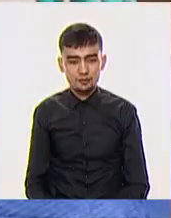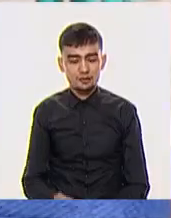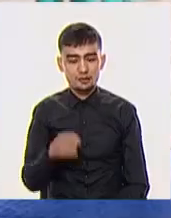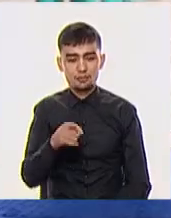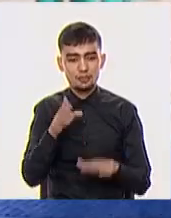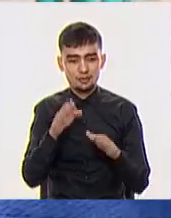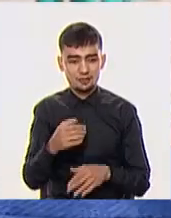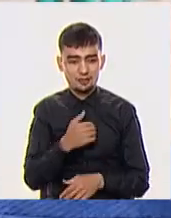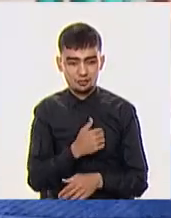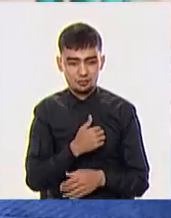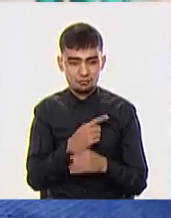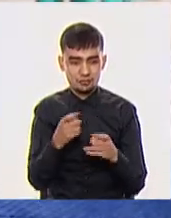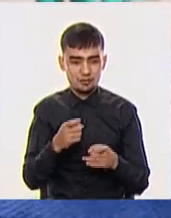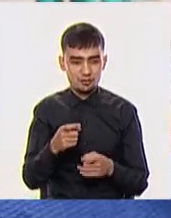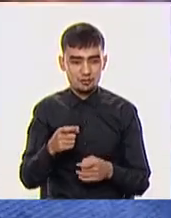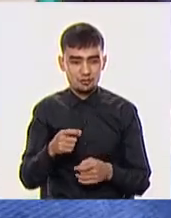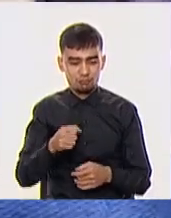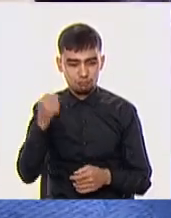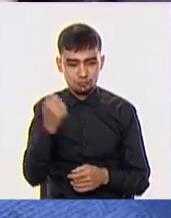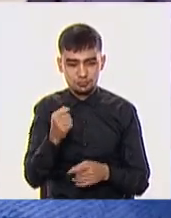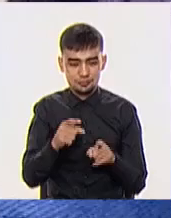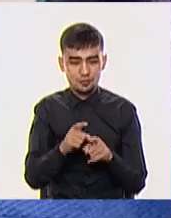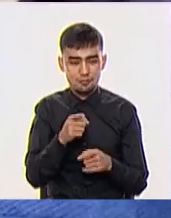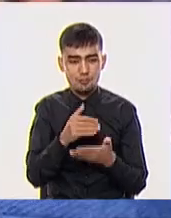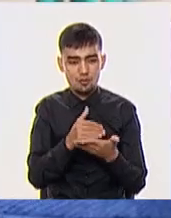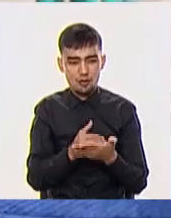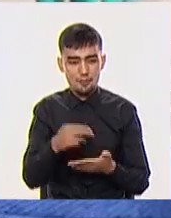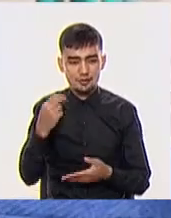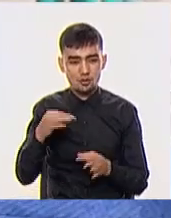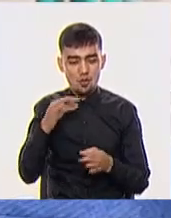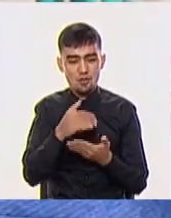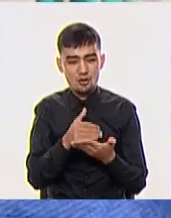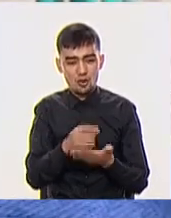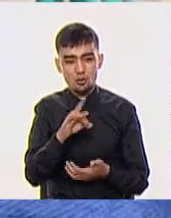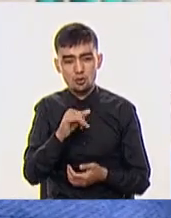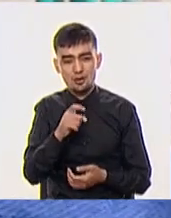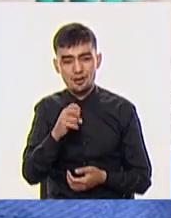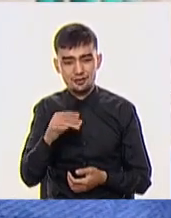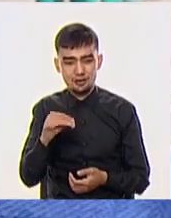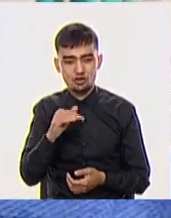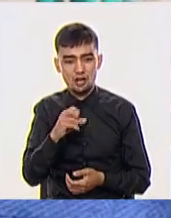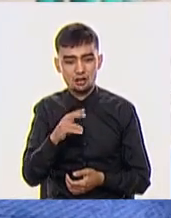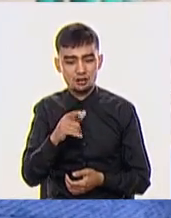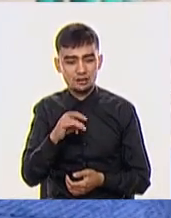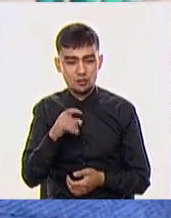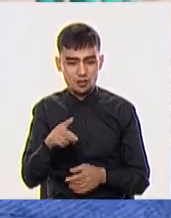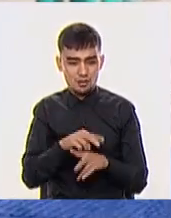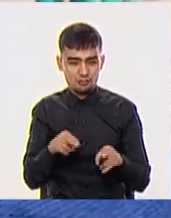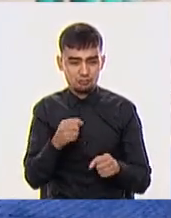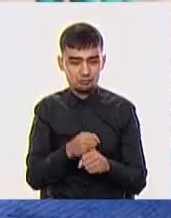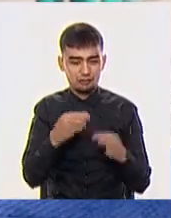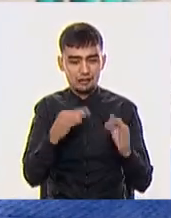Здесь я хочу сказать очень серьезный удар вот по программе, президентской программе Рухани Жангыру. Такие вещи недопустимы,